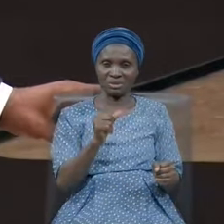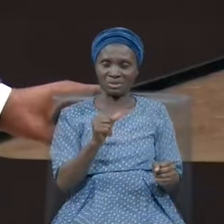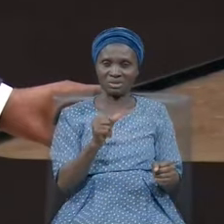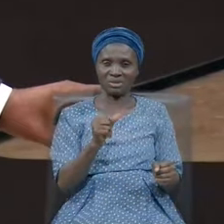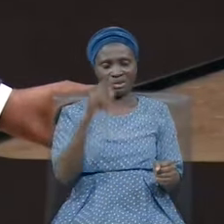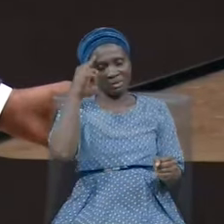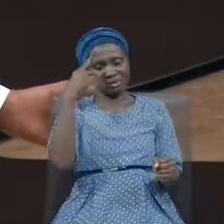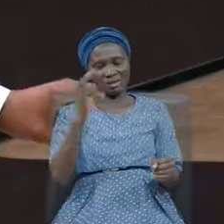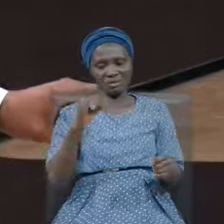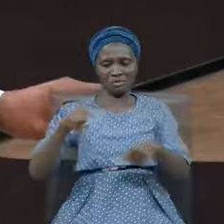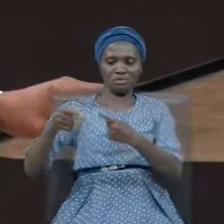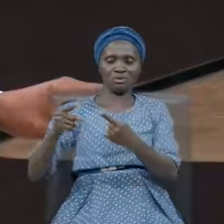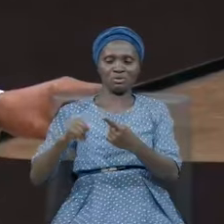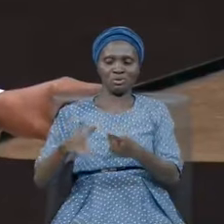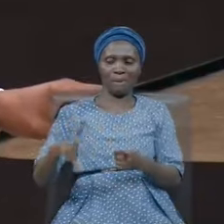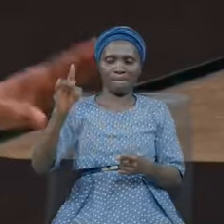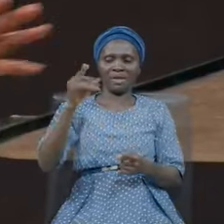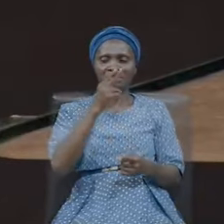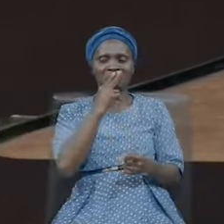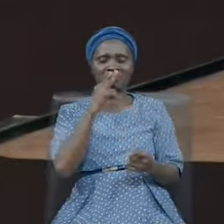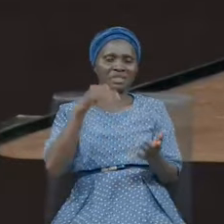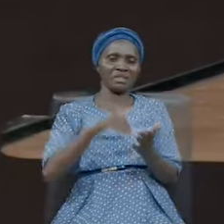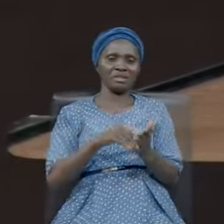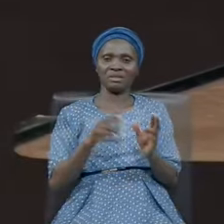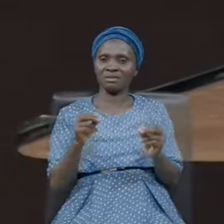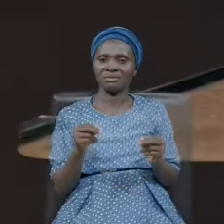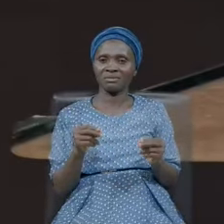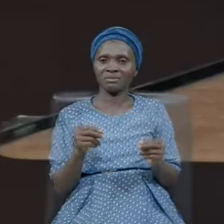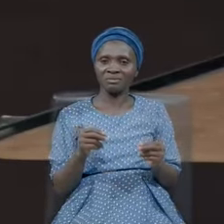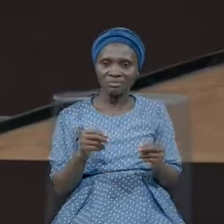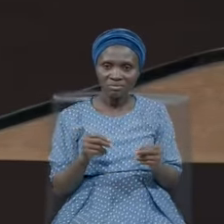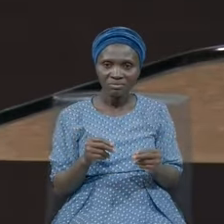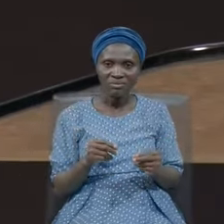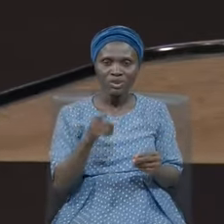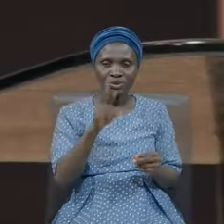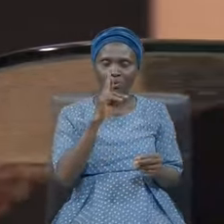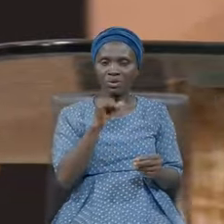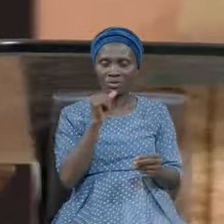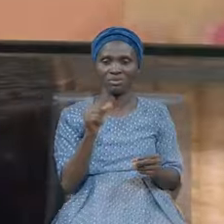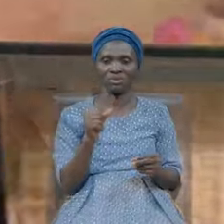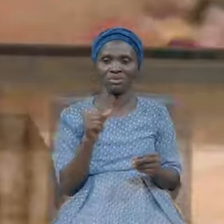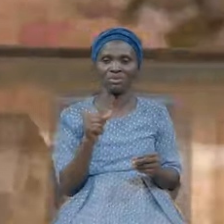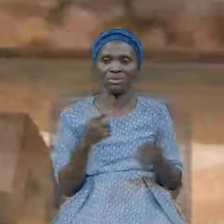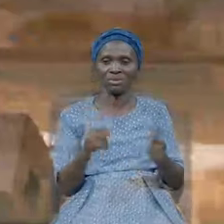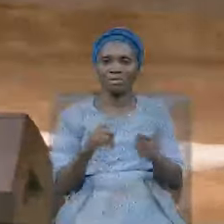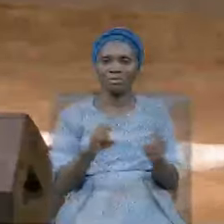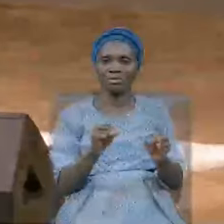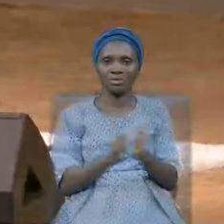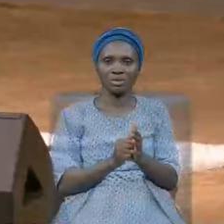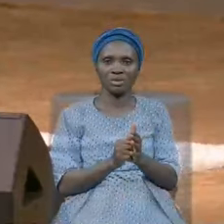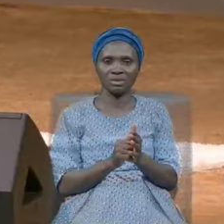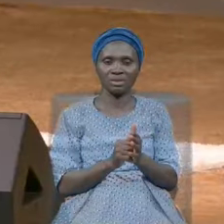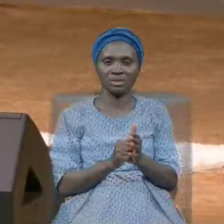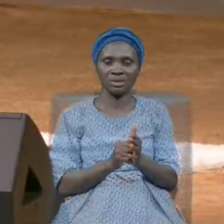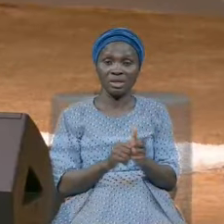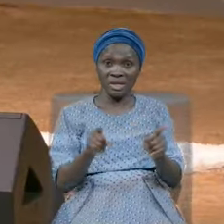aller prendre une cigarette. C'est pas la voix Satan. Connais ça. Il ne va même pas te tenter avec ça. Comme vous